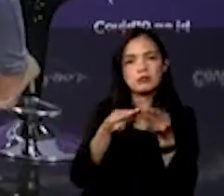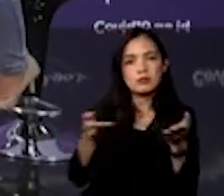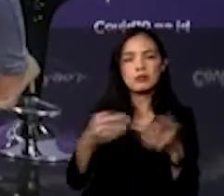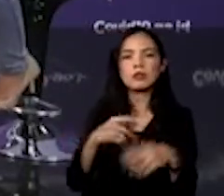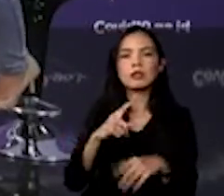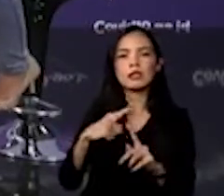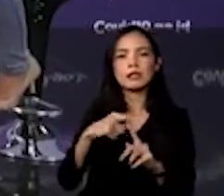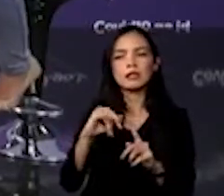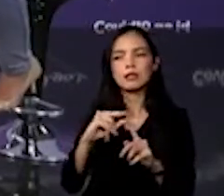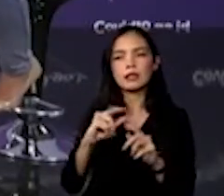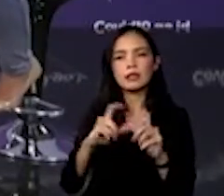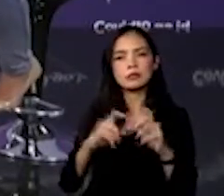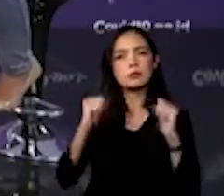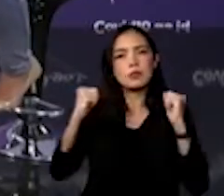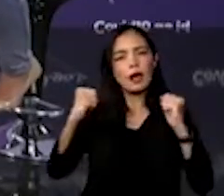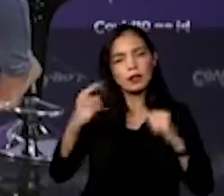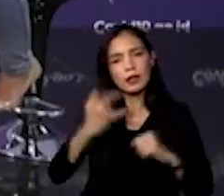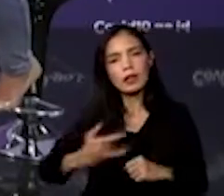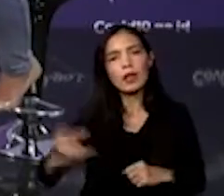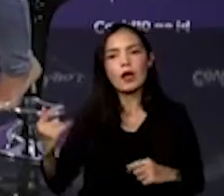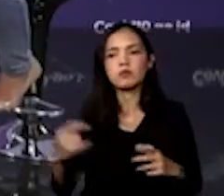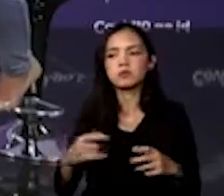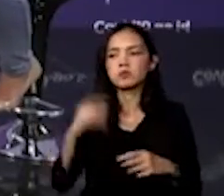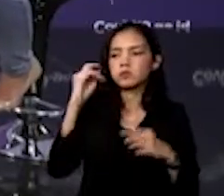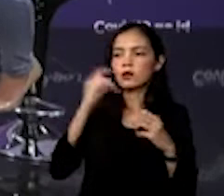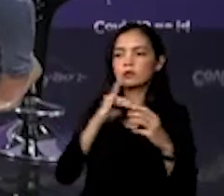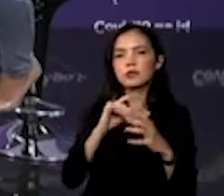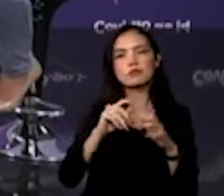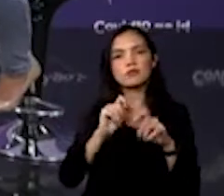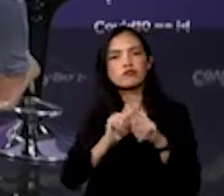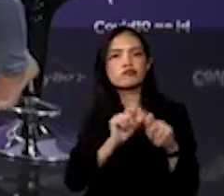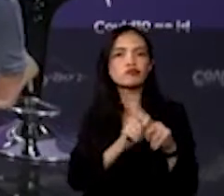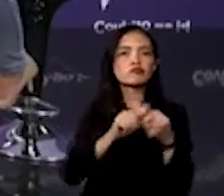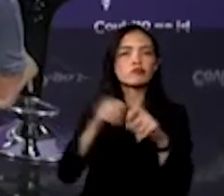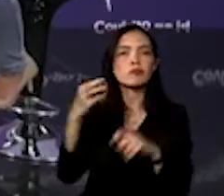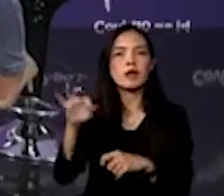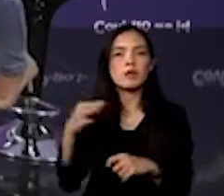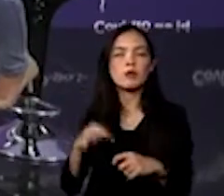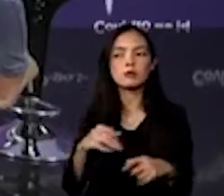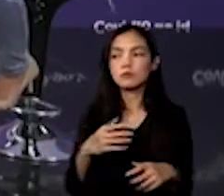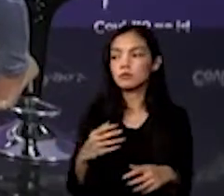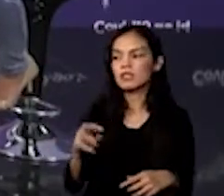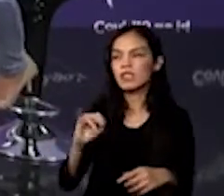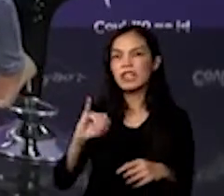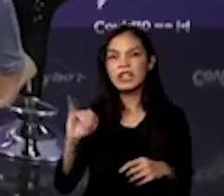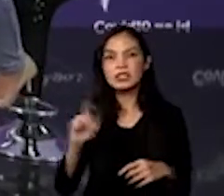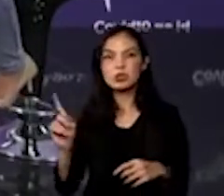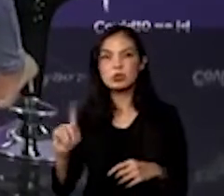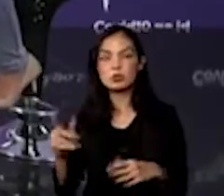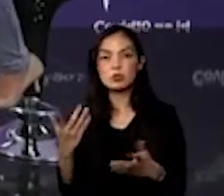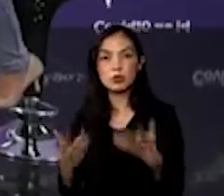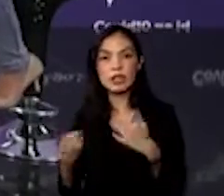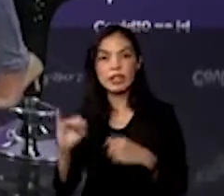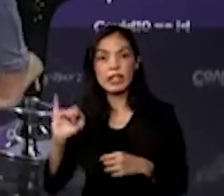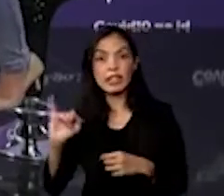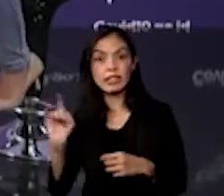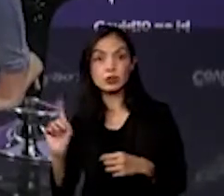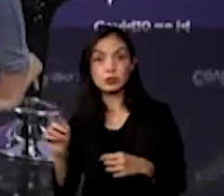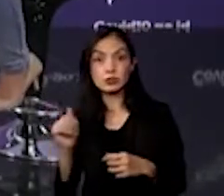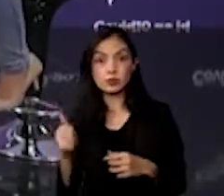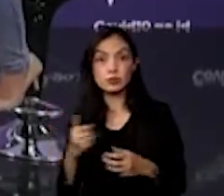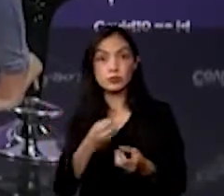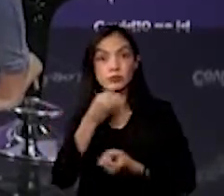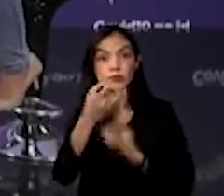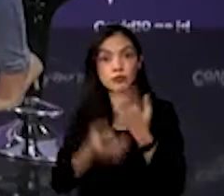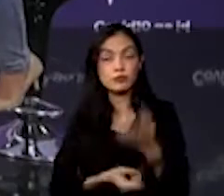tetap semangat biar tetap berkreasi nah Idris dulu mungkin dari tadi Idris deh coba Idris coba sampaikan ke pemirsa dris tipsnya apa